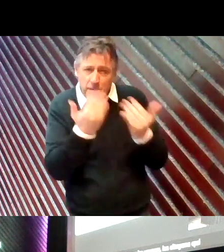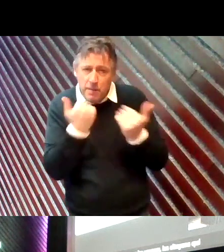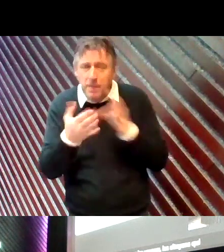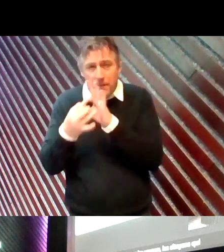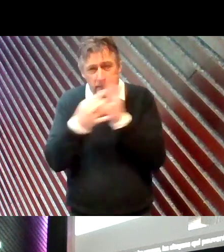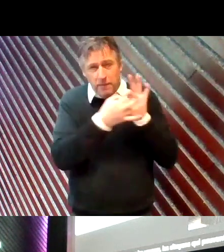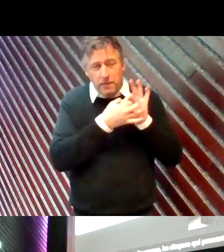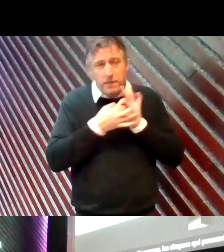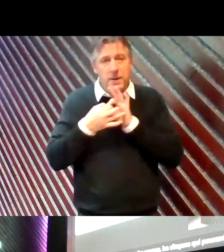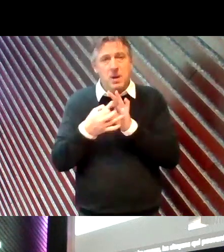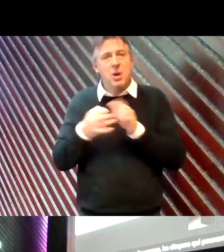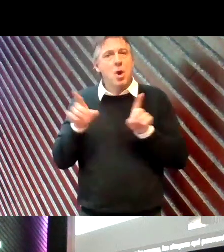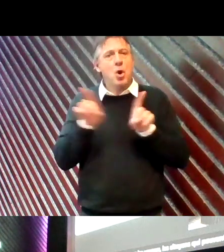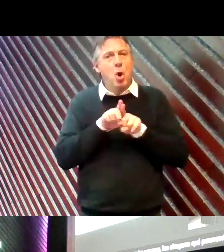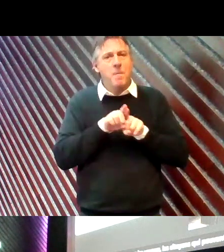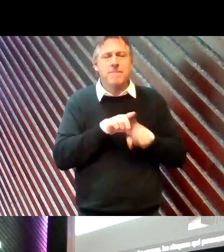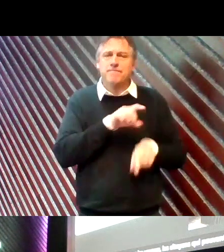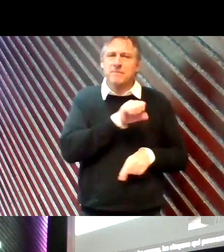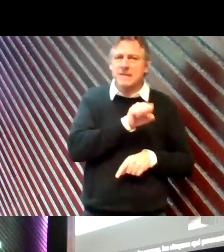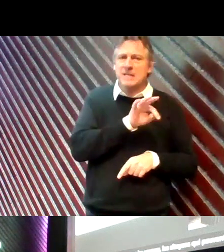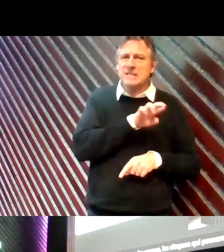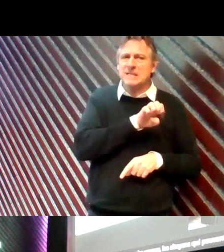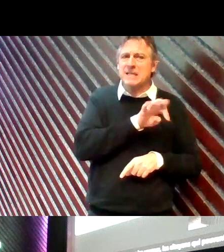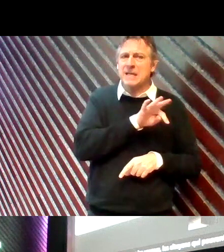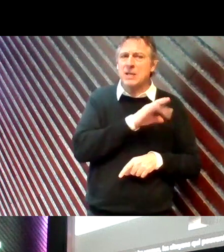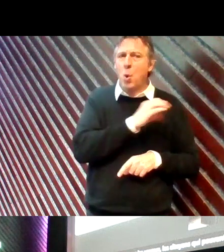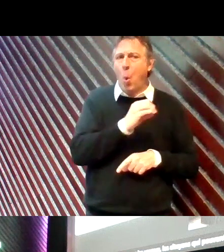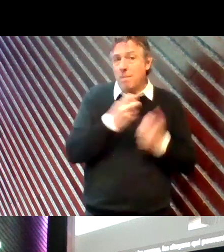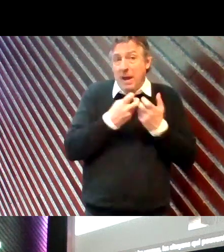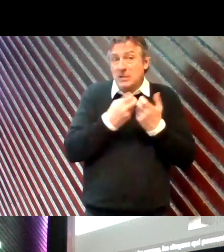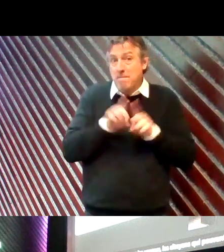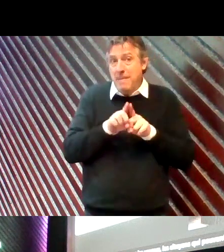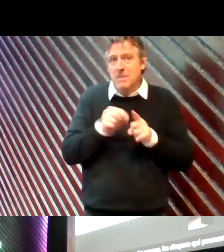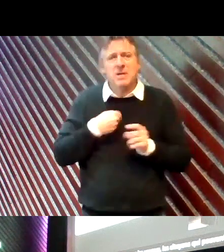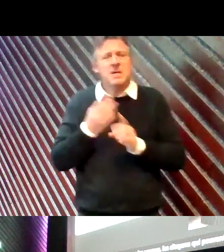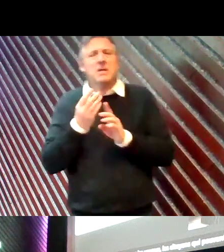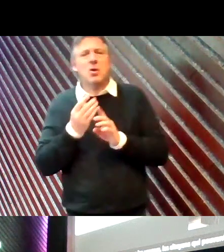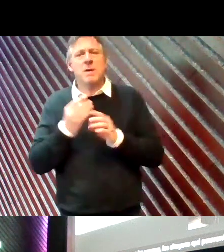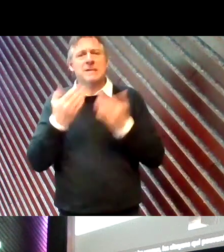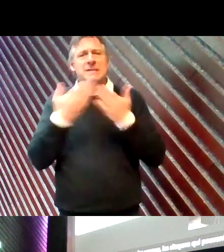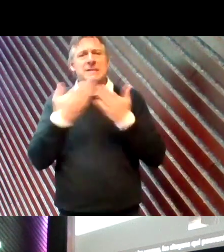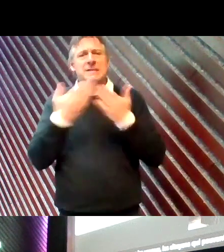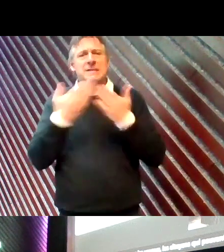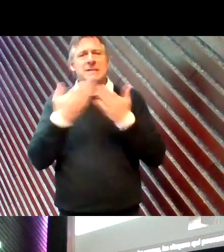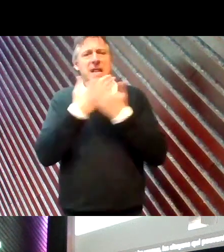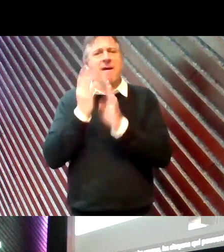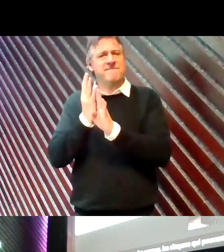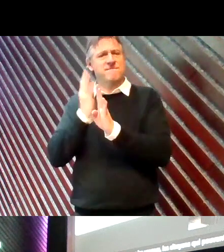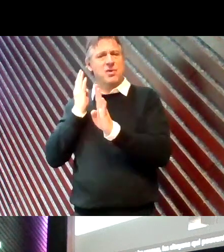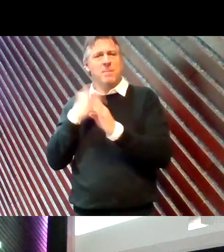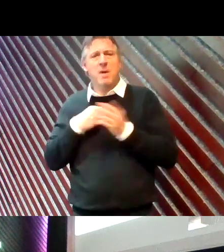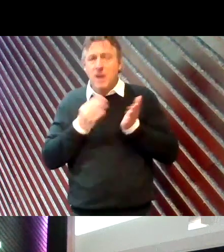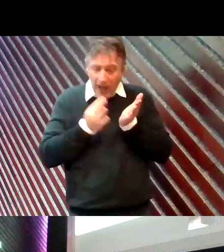dans la même optique que on est dans une file d'attente d'un cinéma on a une petite appli disponible